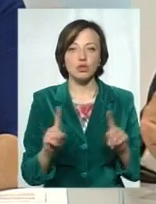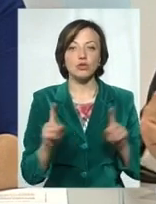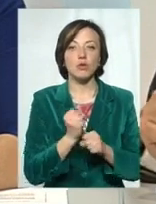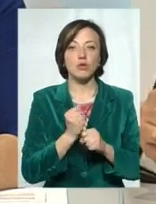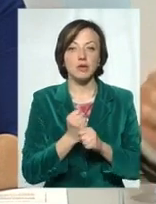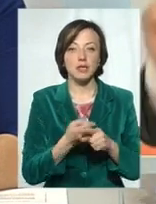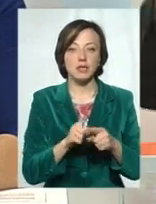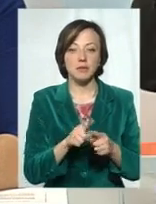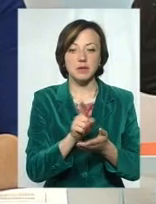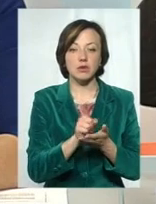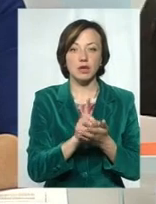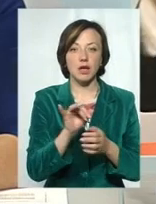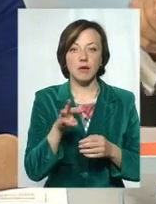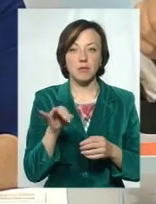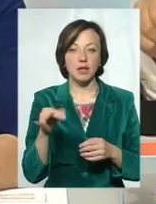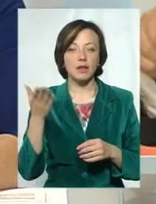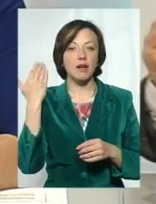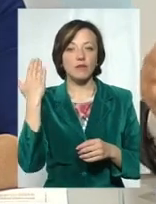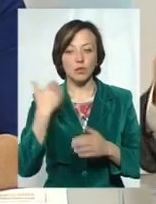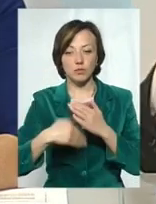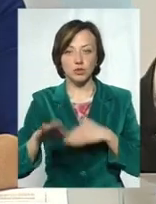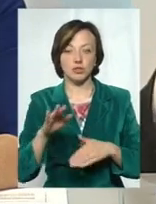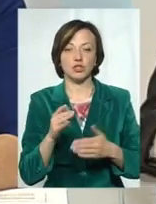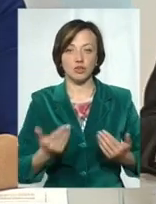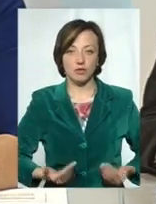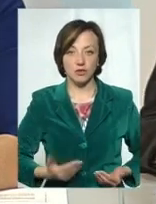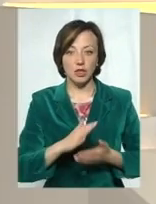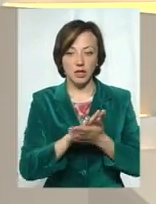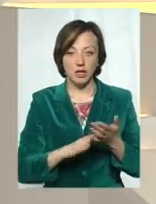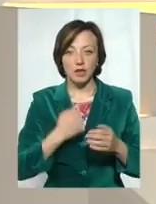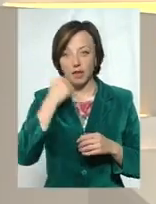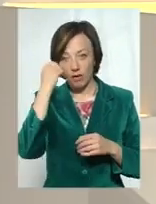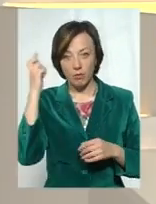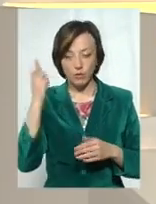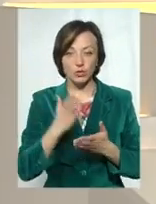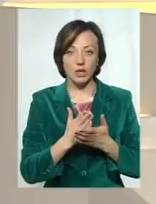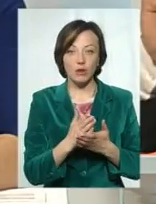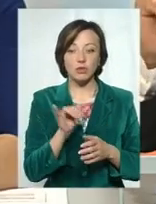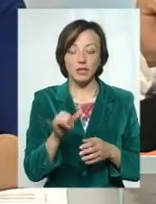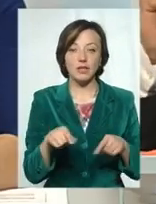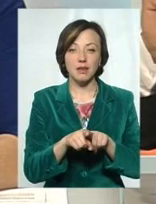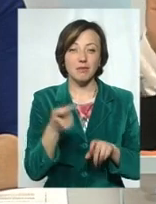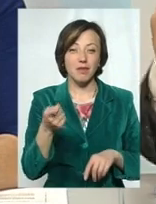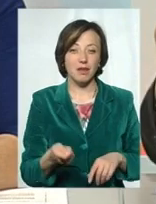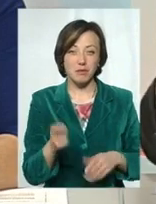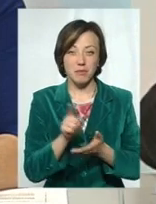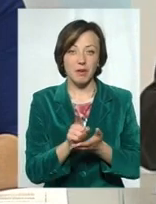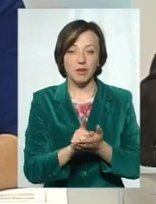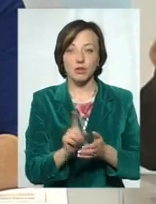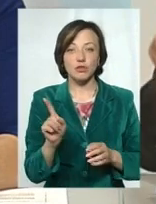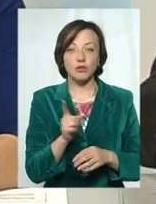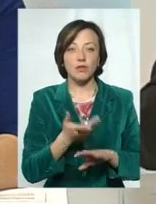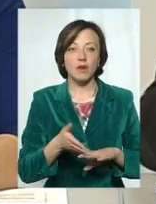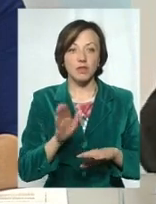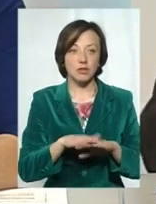робити з тими пенсіонерами, хто дуже давно пішли і живуть? Надо Богу дякувати, що вони є, але в них були такі маленькі пенсії, що їх